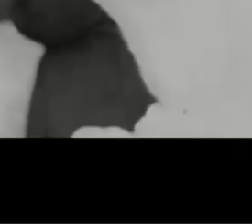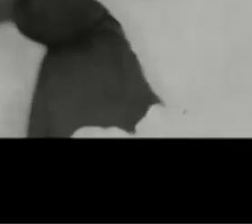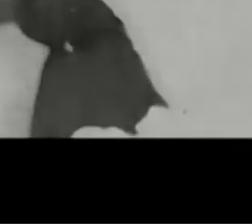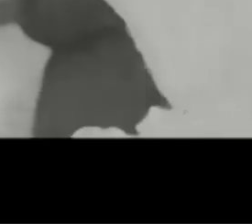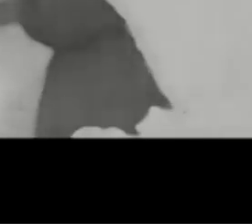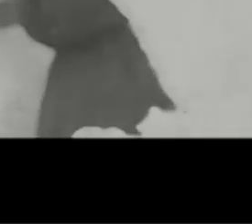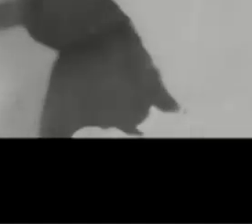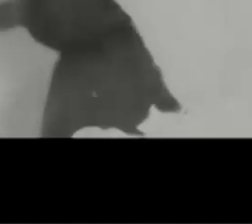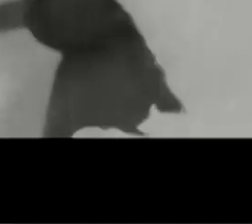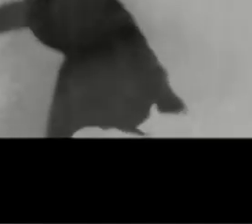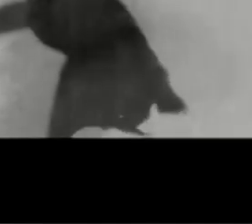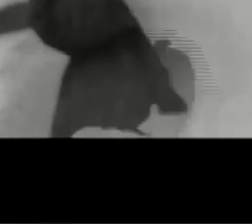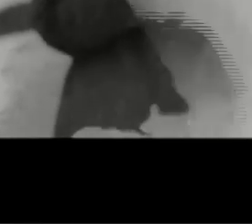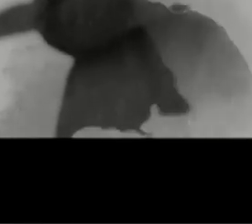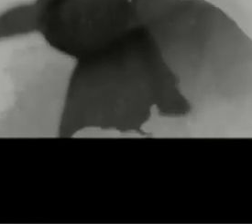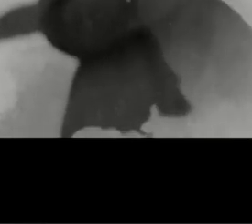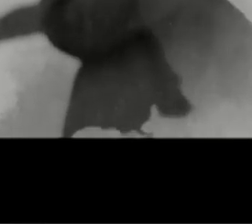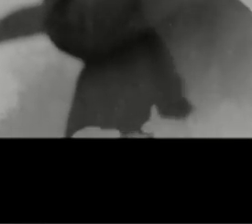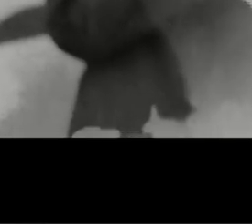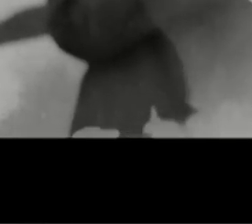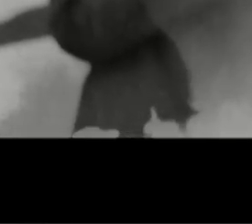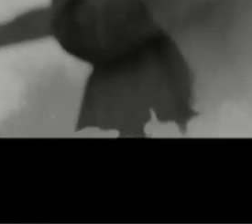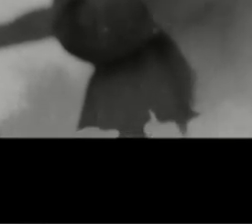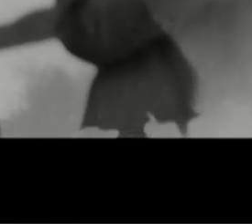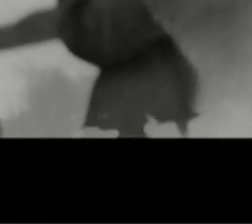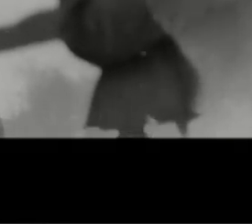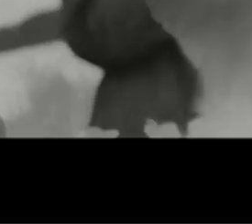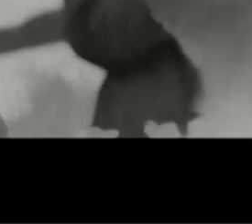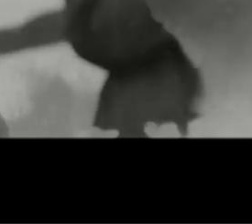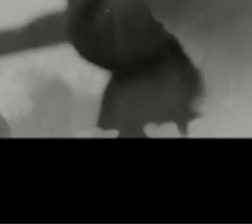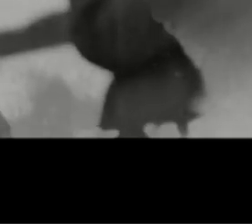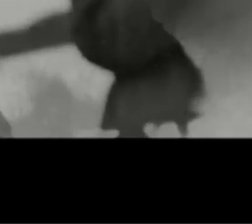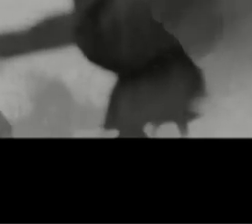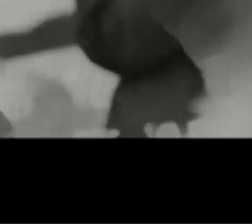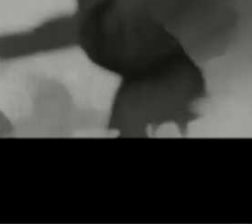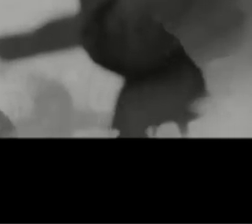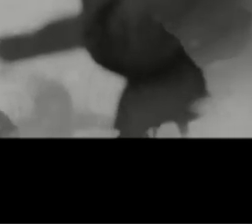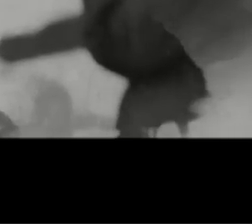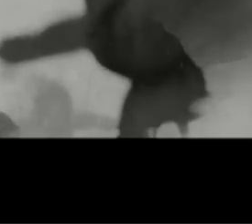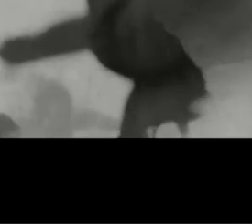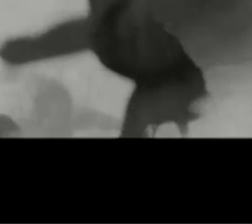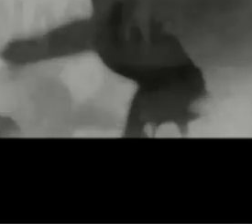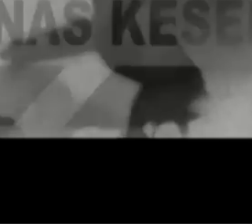tak sempat terhenti seperti jarum jam dinding yang tidak berfungsi.